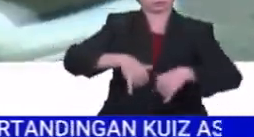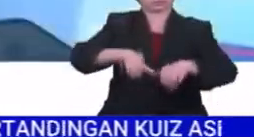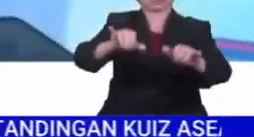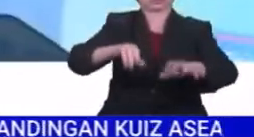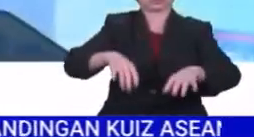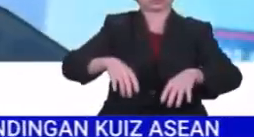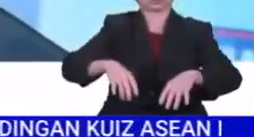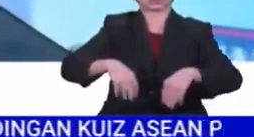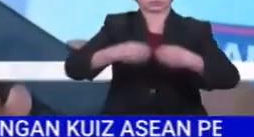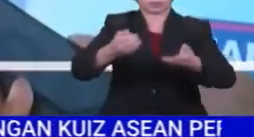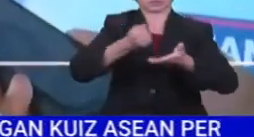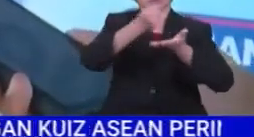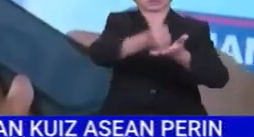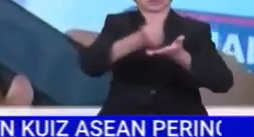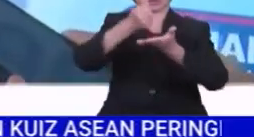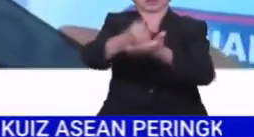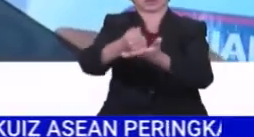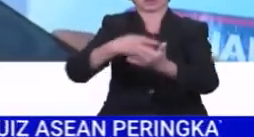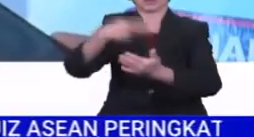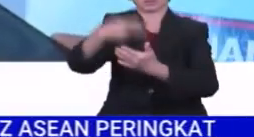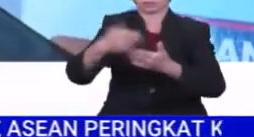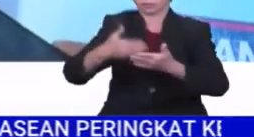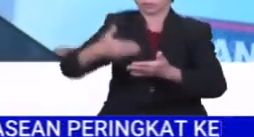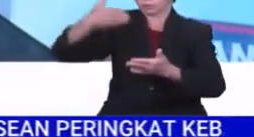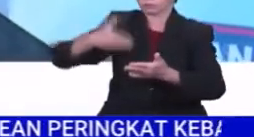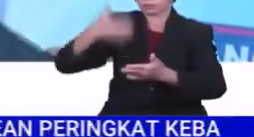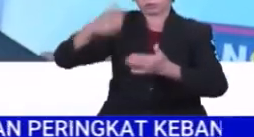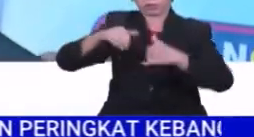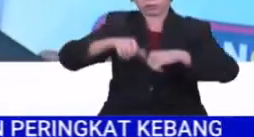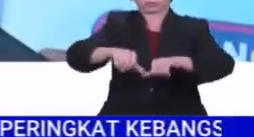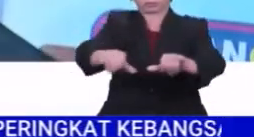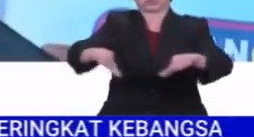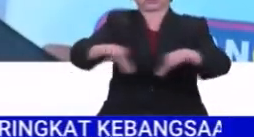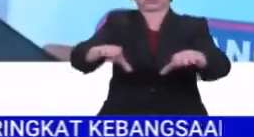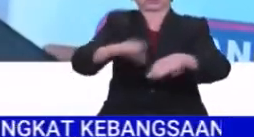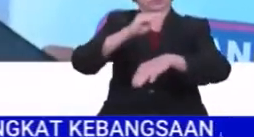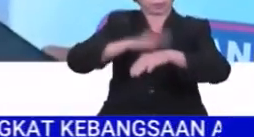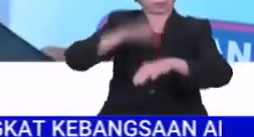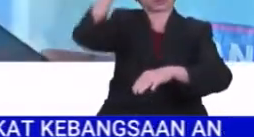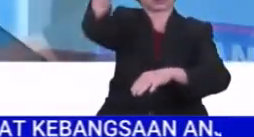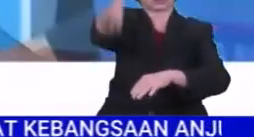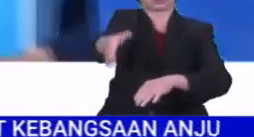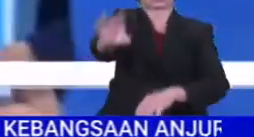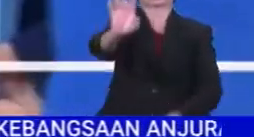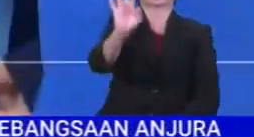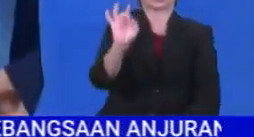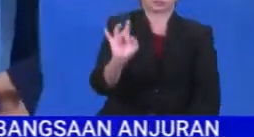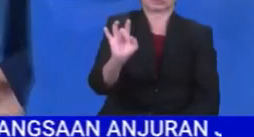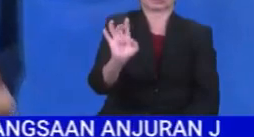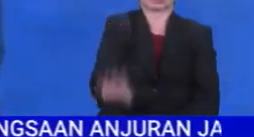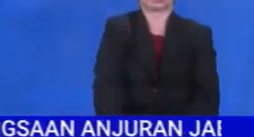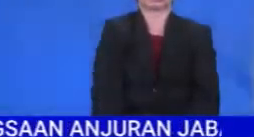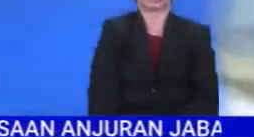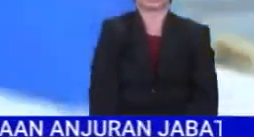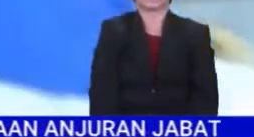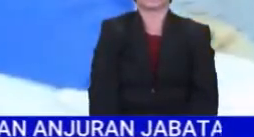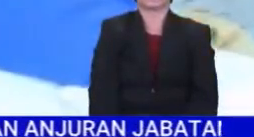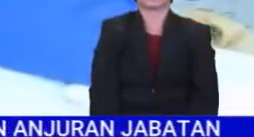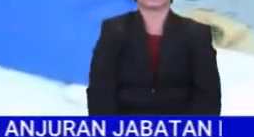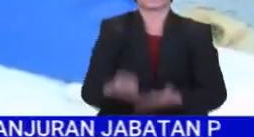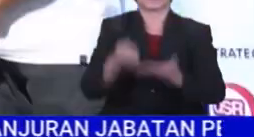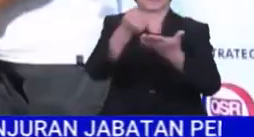memberikan nah bantuan dan program produksi ini akan terus dilaksanakan lagi pada masa akan datang Insya Allah Hai